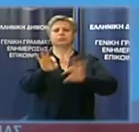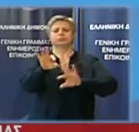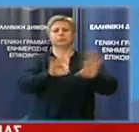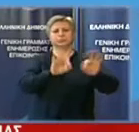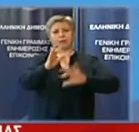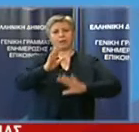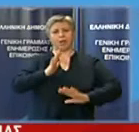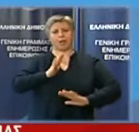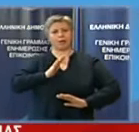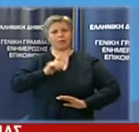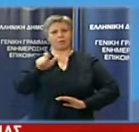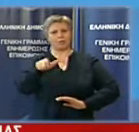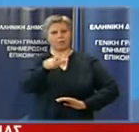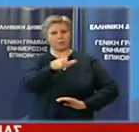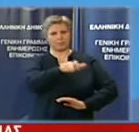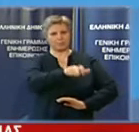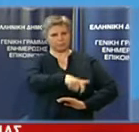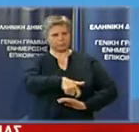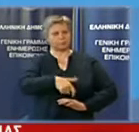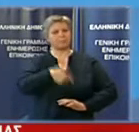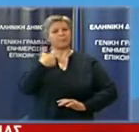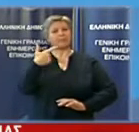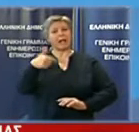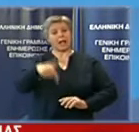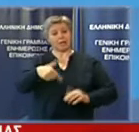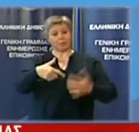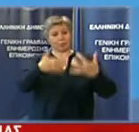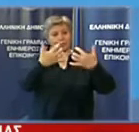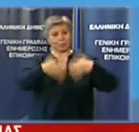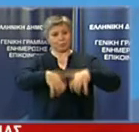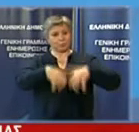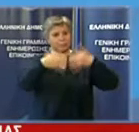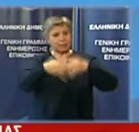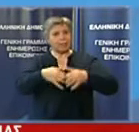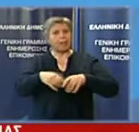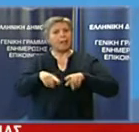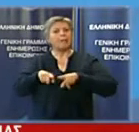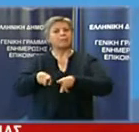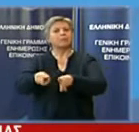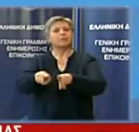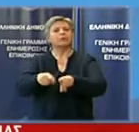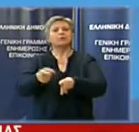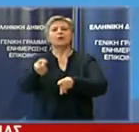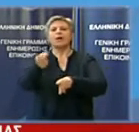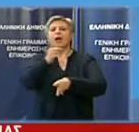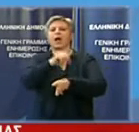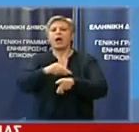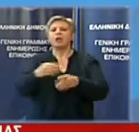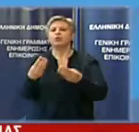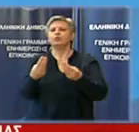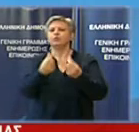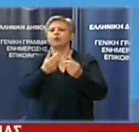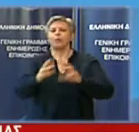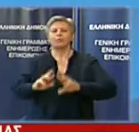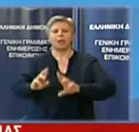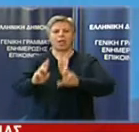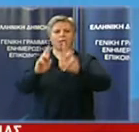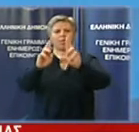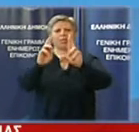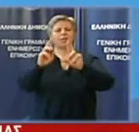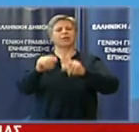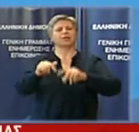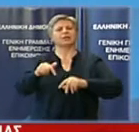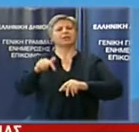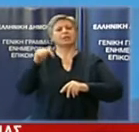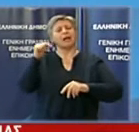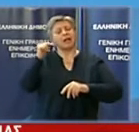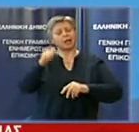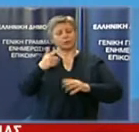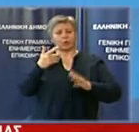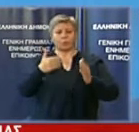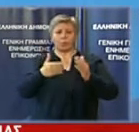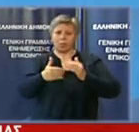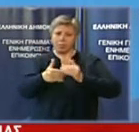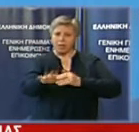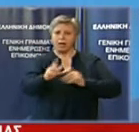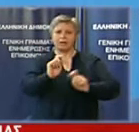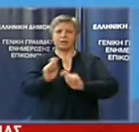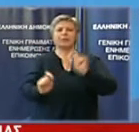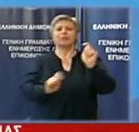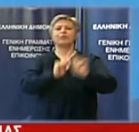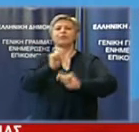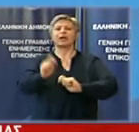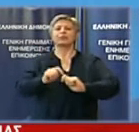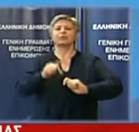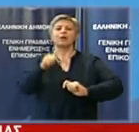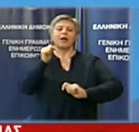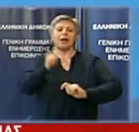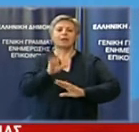η λειτουργία του σε συνδυασμό με άλλα ενεργειακά δίκτυα και υποδομές που προωθούνται προς υλοποίηση συμβάλλουν στη μετατροπή